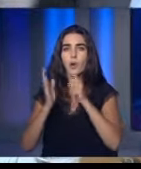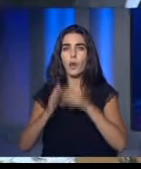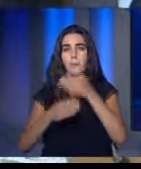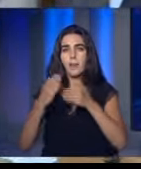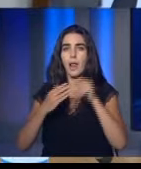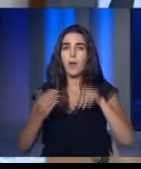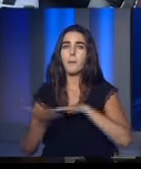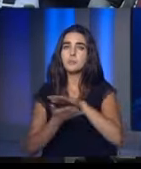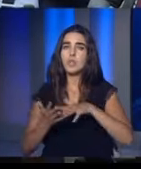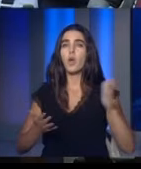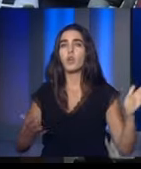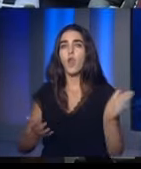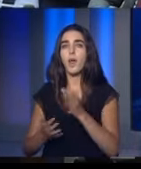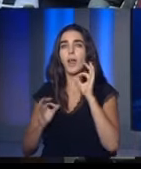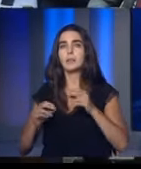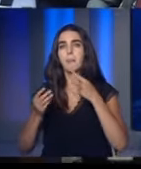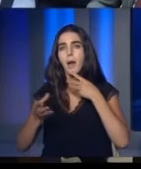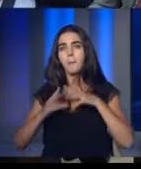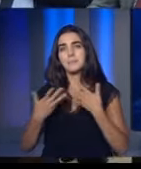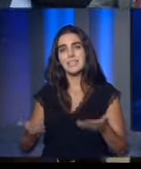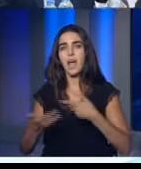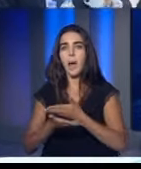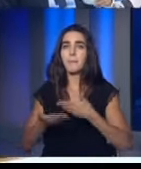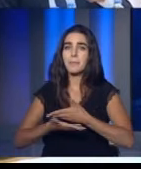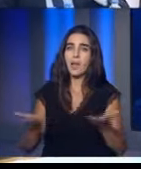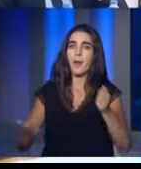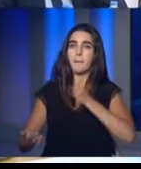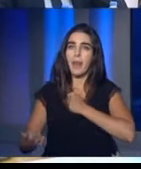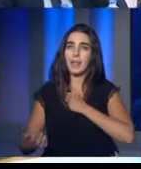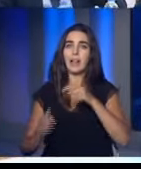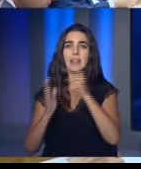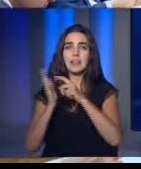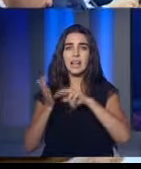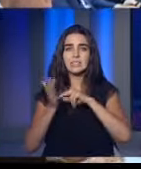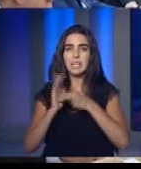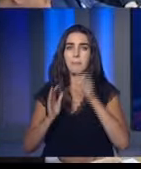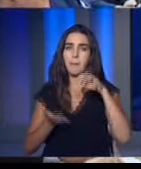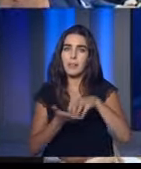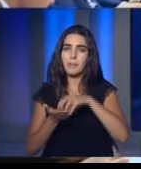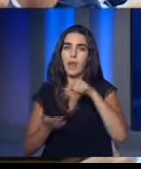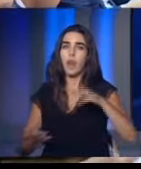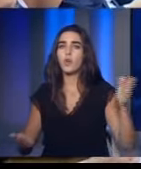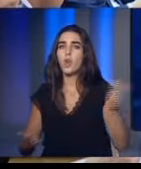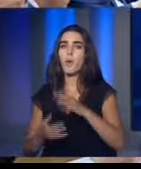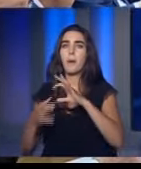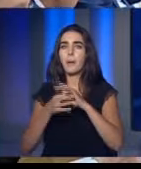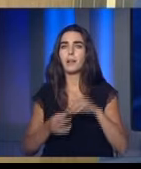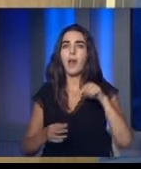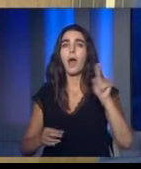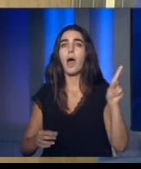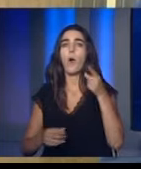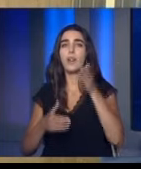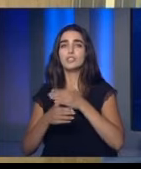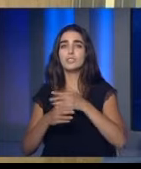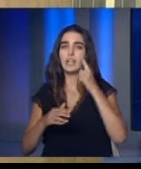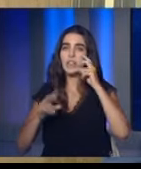إعادة دراسة قانون البناء بكل مشاكله وانسجاما مع الحداثة والبيئة ومع الملكية والتنظيم المدني.